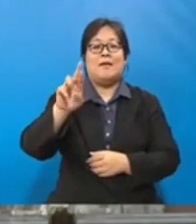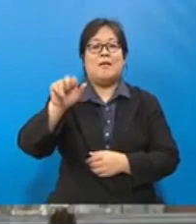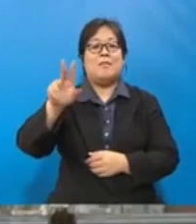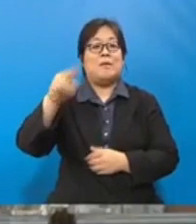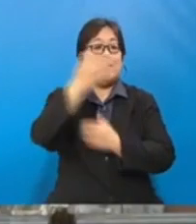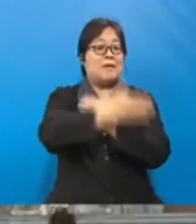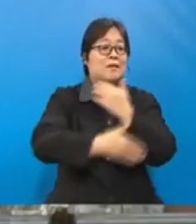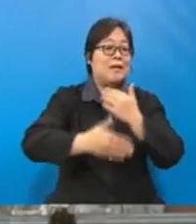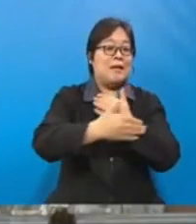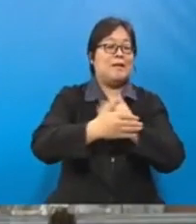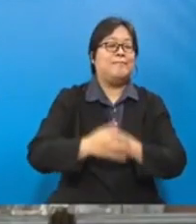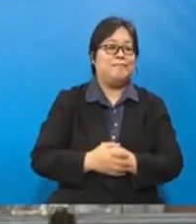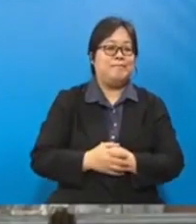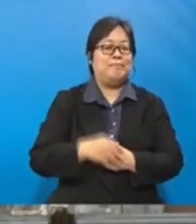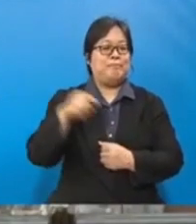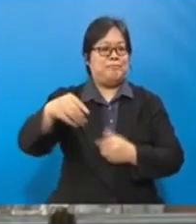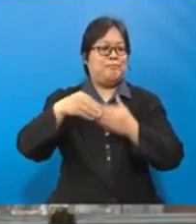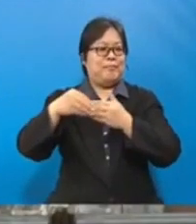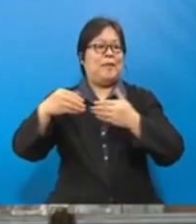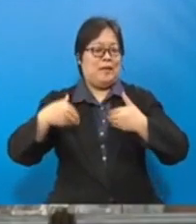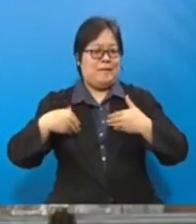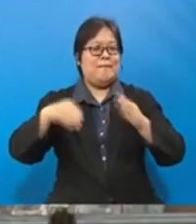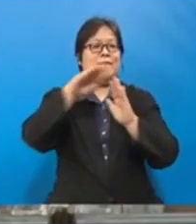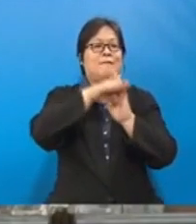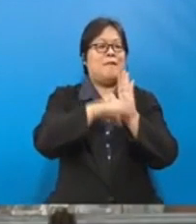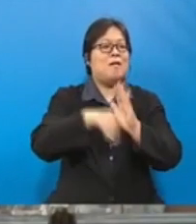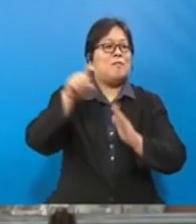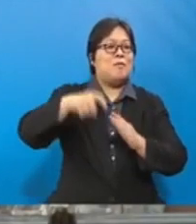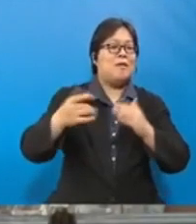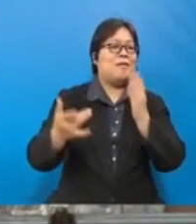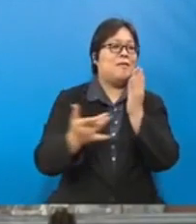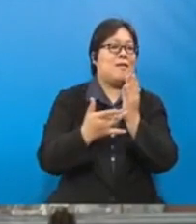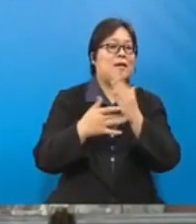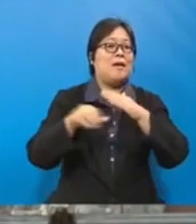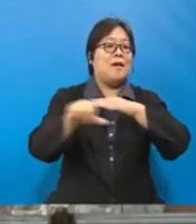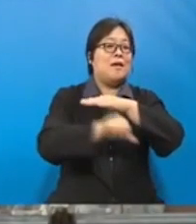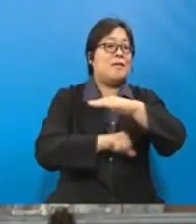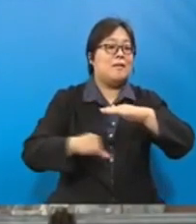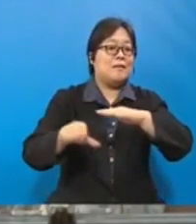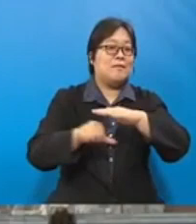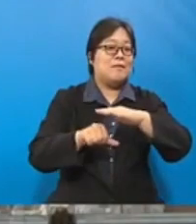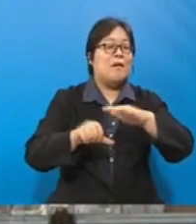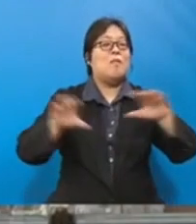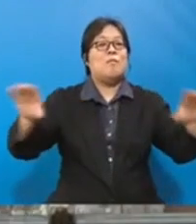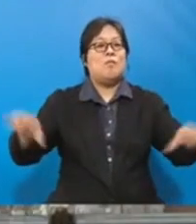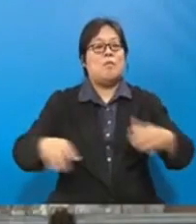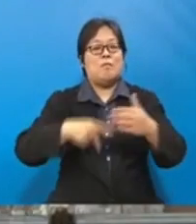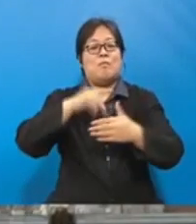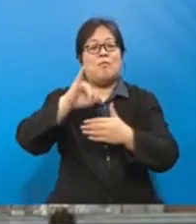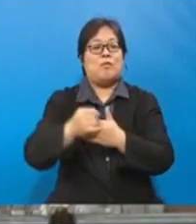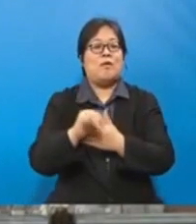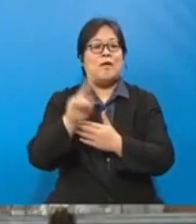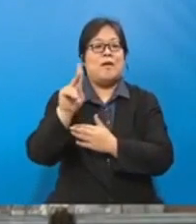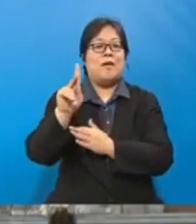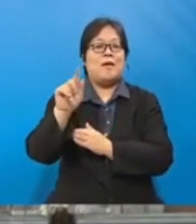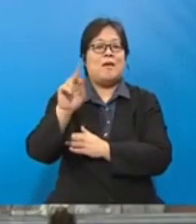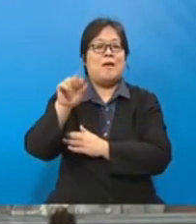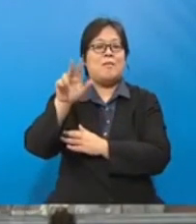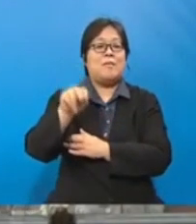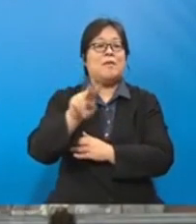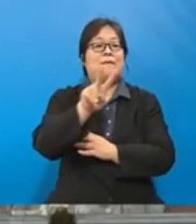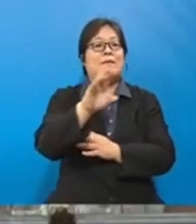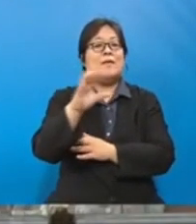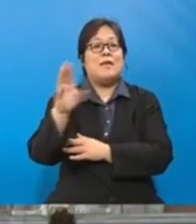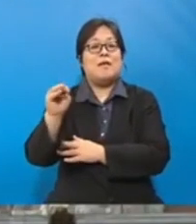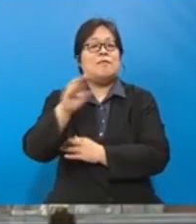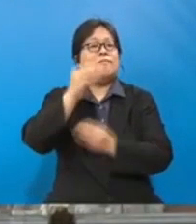porno ini turut menyemarakkan keperluan teknikal asas bagi melaksanakan proyek kabel secara sukarela dan